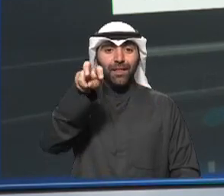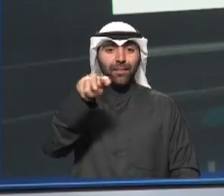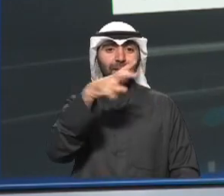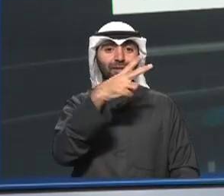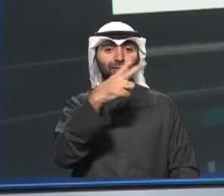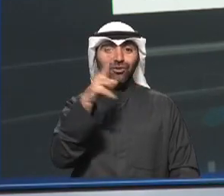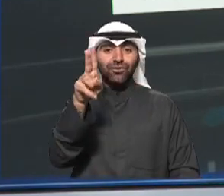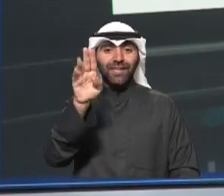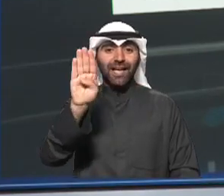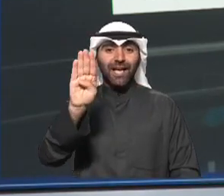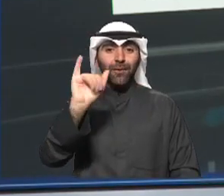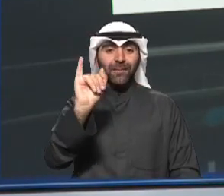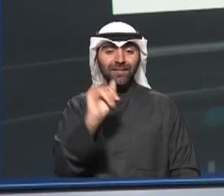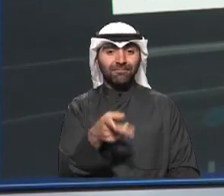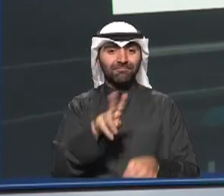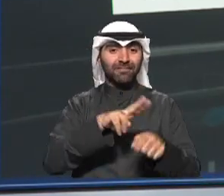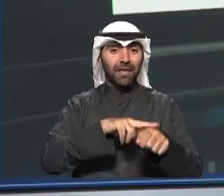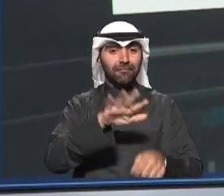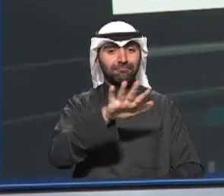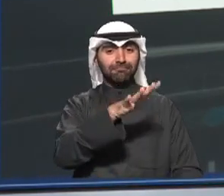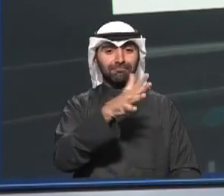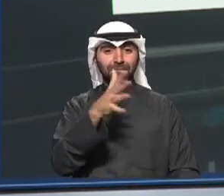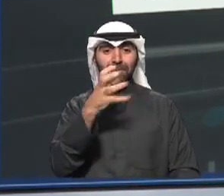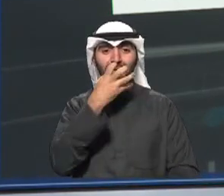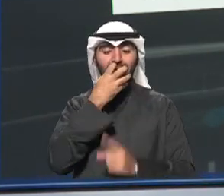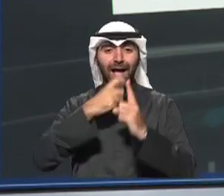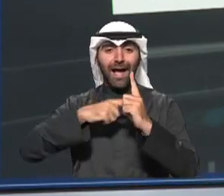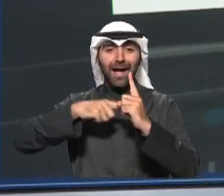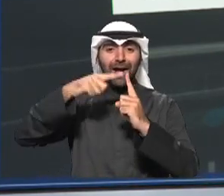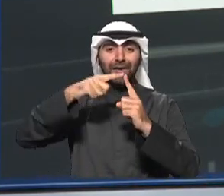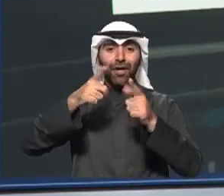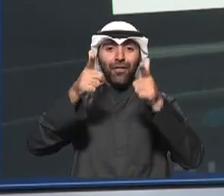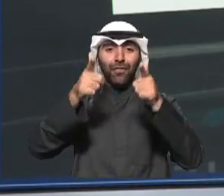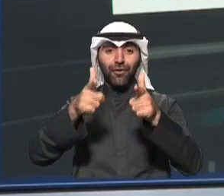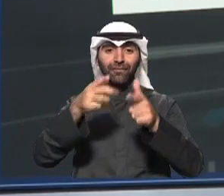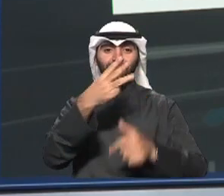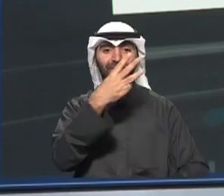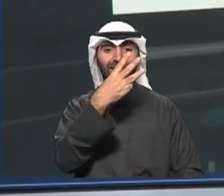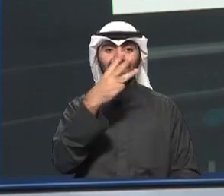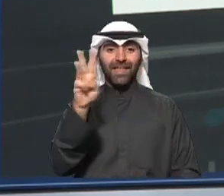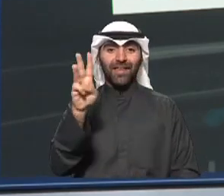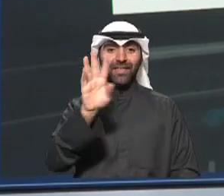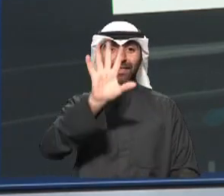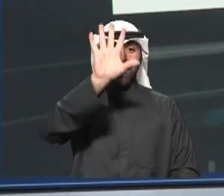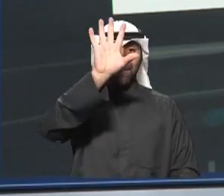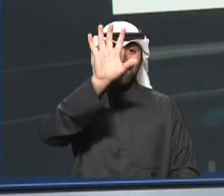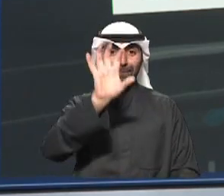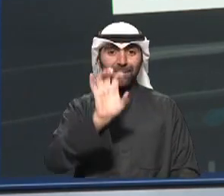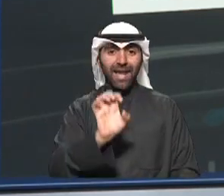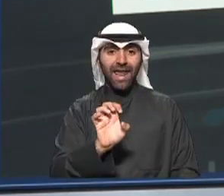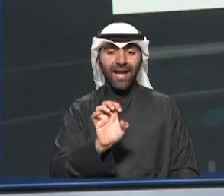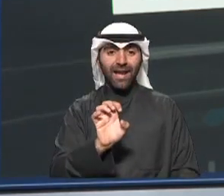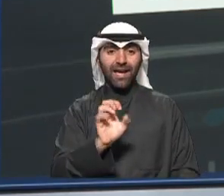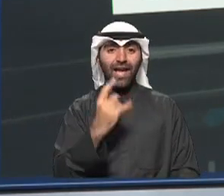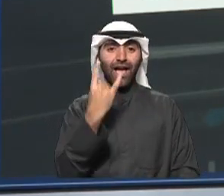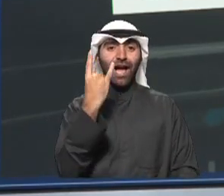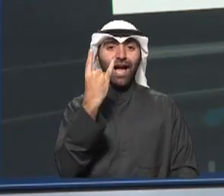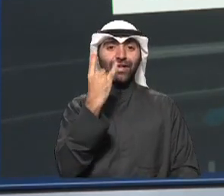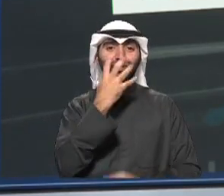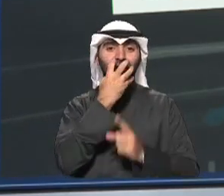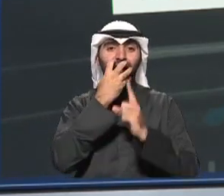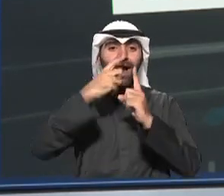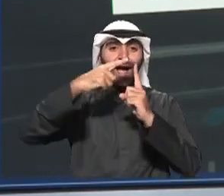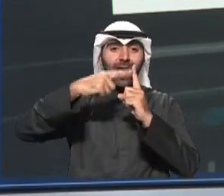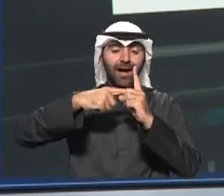في بعض المناطق العظمى 30 والصغرى 10 درجات مئوية، وأيضا مع تحول الهواء إلى رياح جنوبية شرقية راح نلاحظ